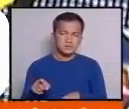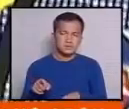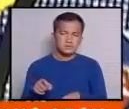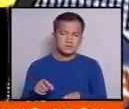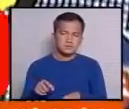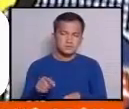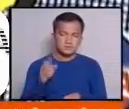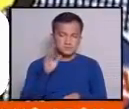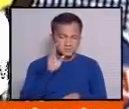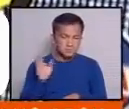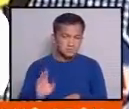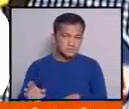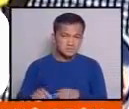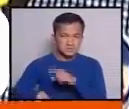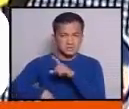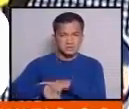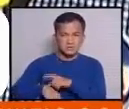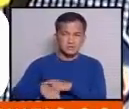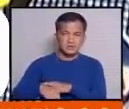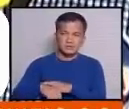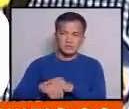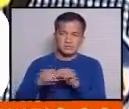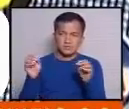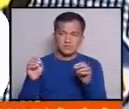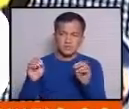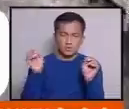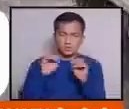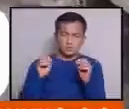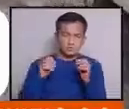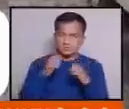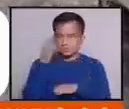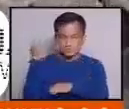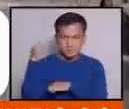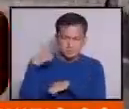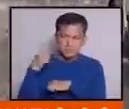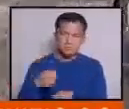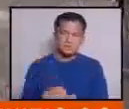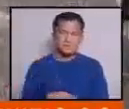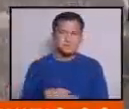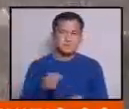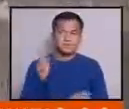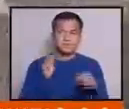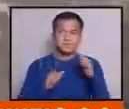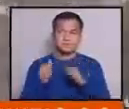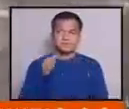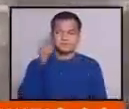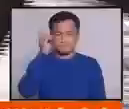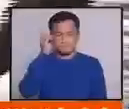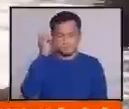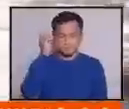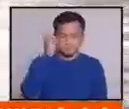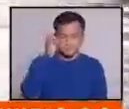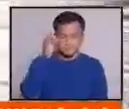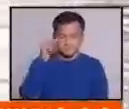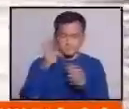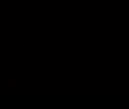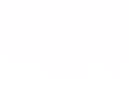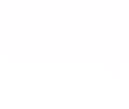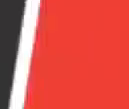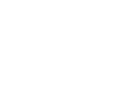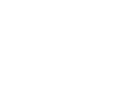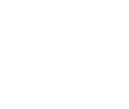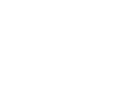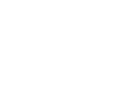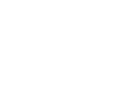unusual time na talagang nobody was expecting. Umaaksyon, Dindo Flora, News 5.